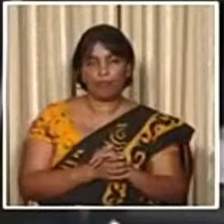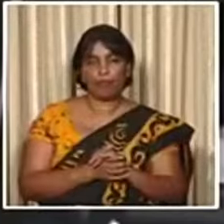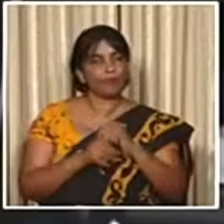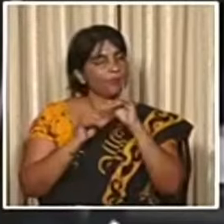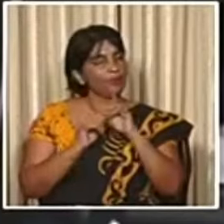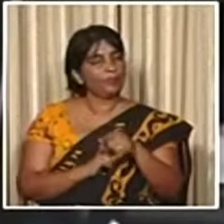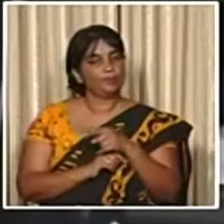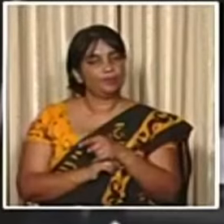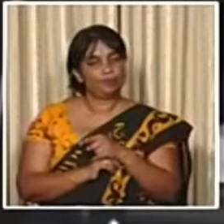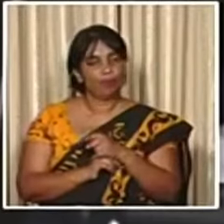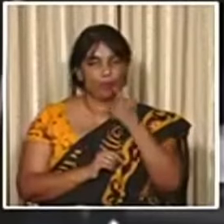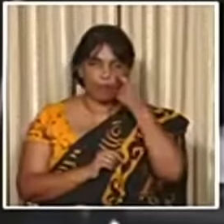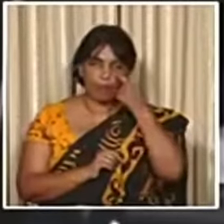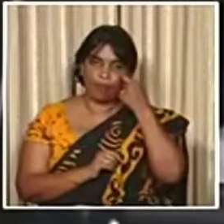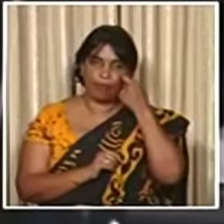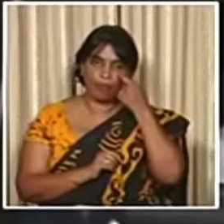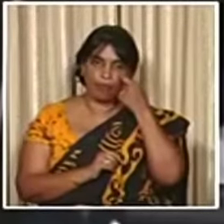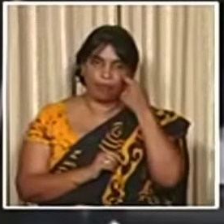ඒ අනුව